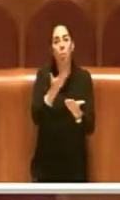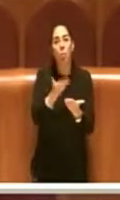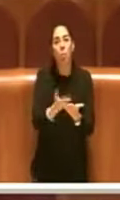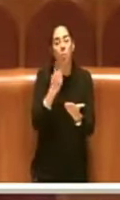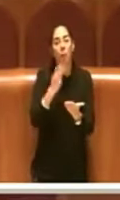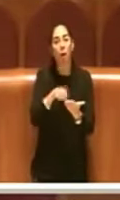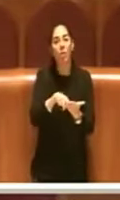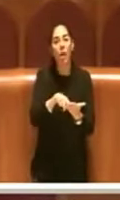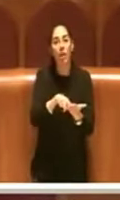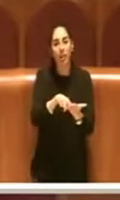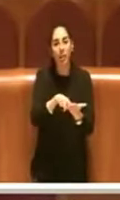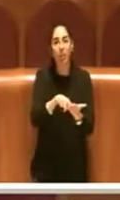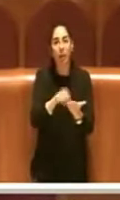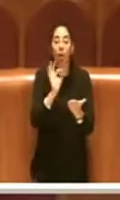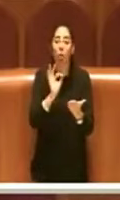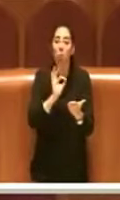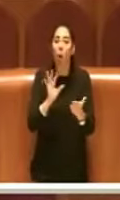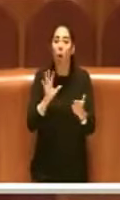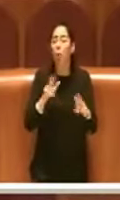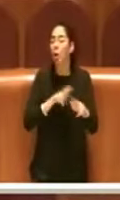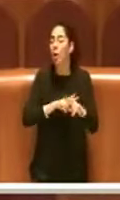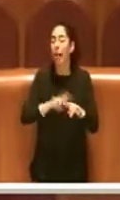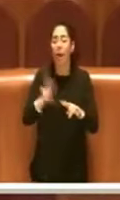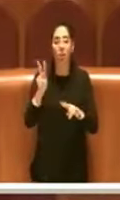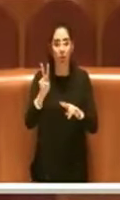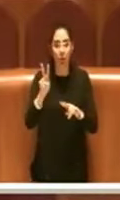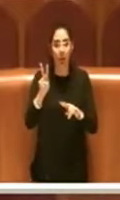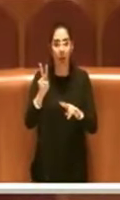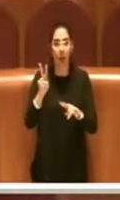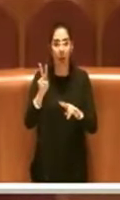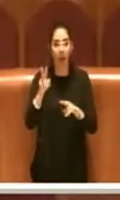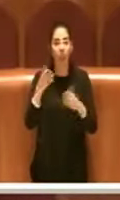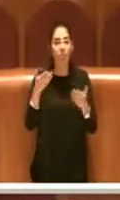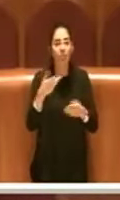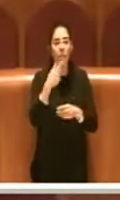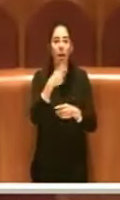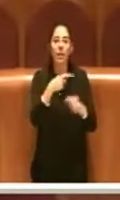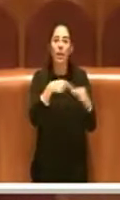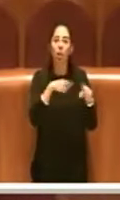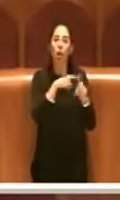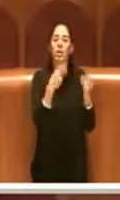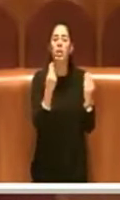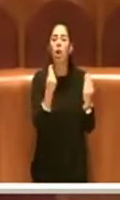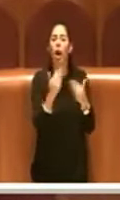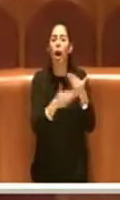tipo nazionale. Come sta procedendo la Presidenza? Per evitare